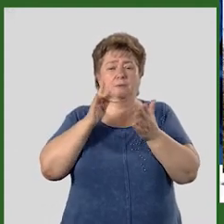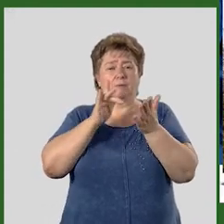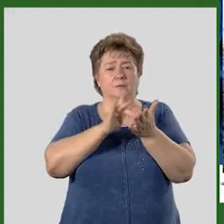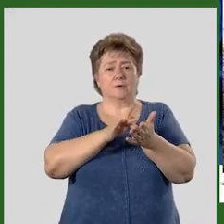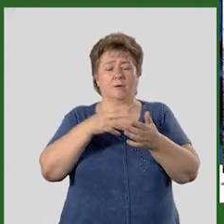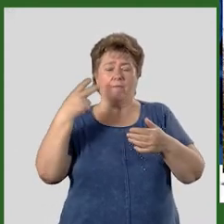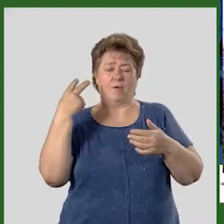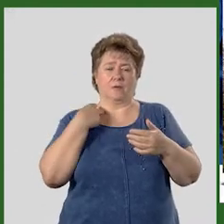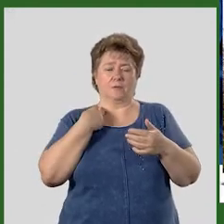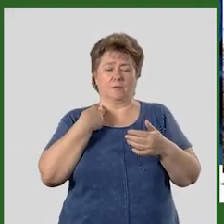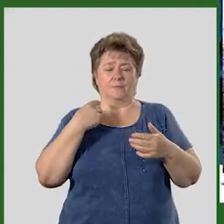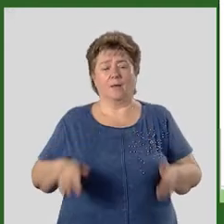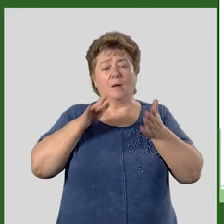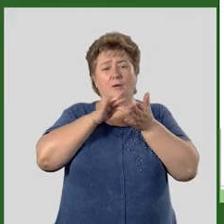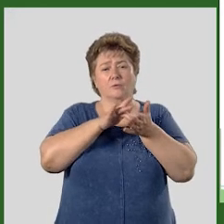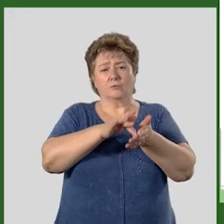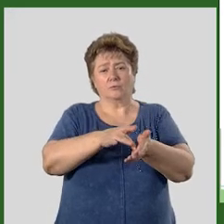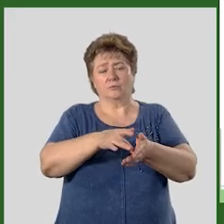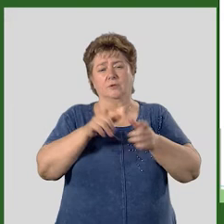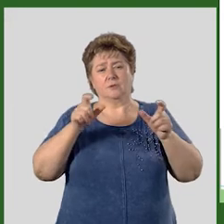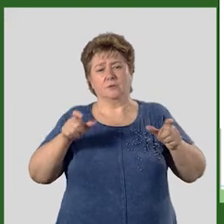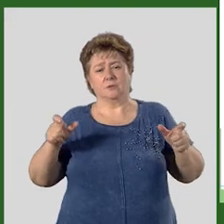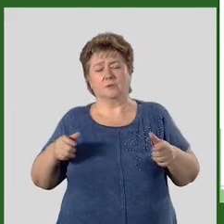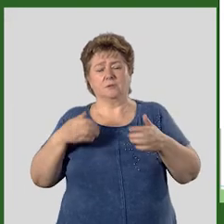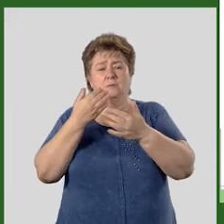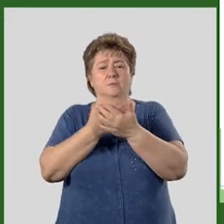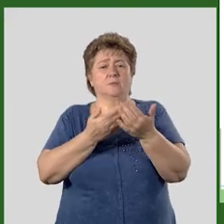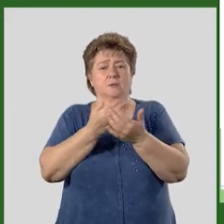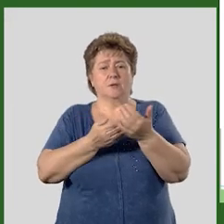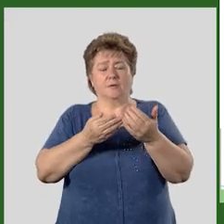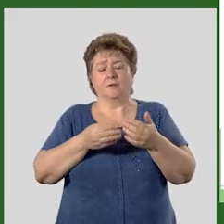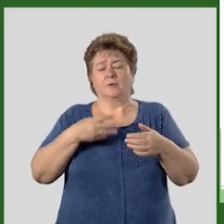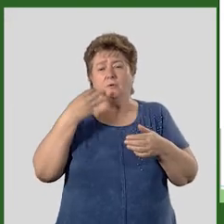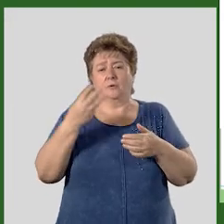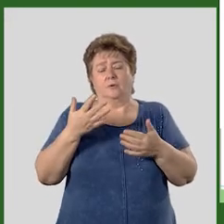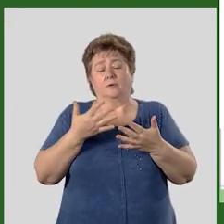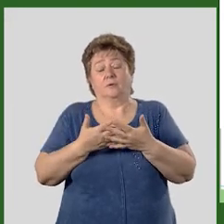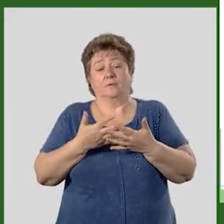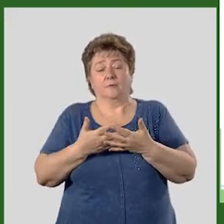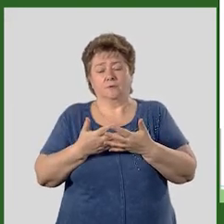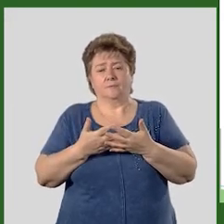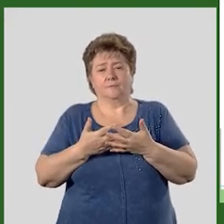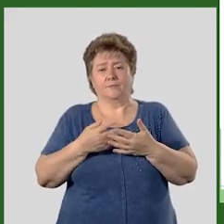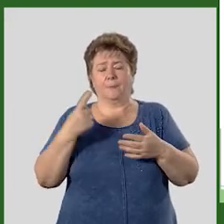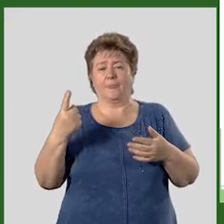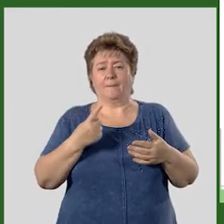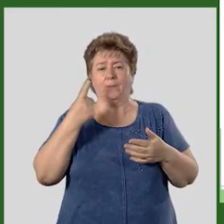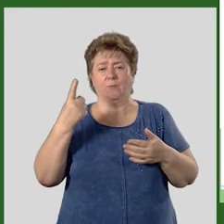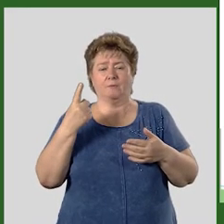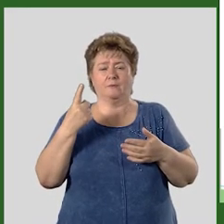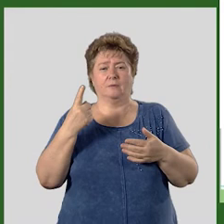столице Великобритании. Туристам Великобритании советуют сделать три вещи. Первое.